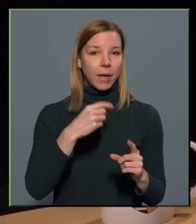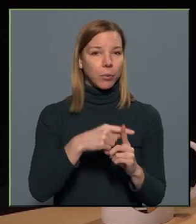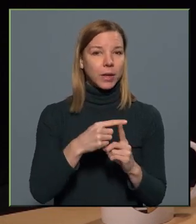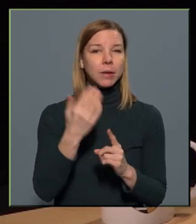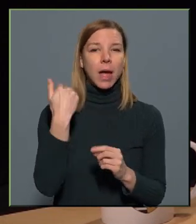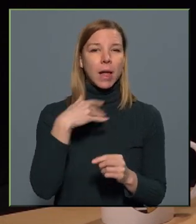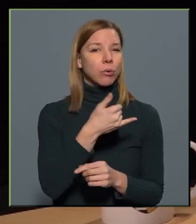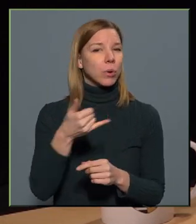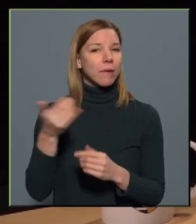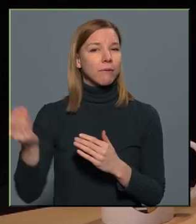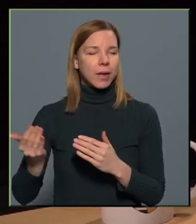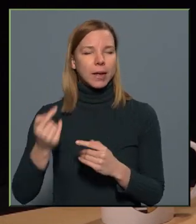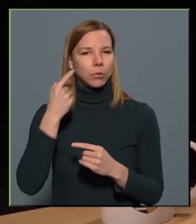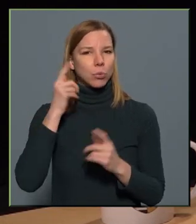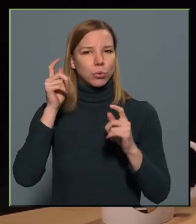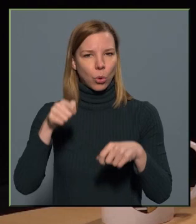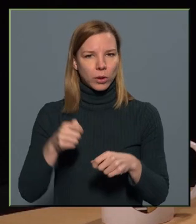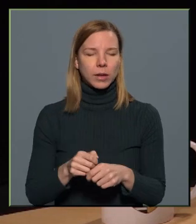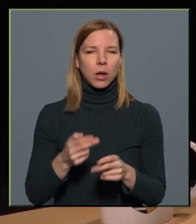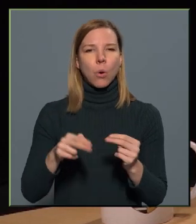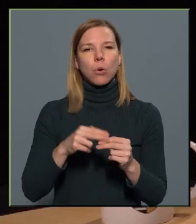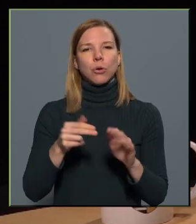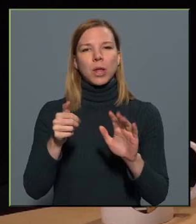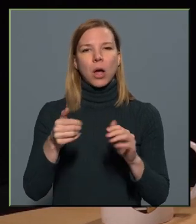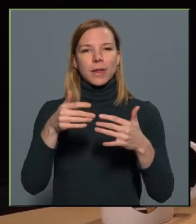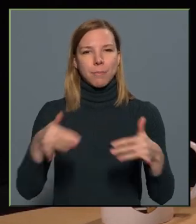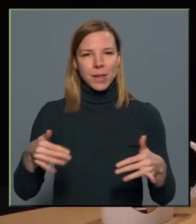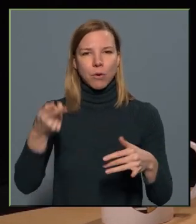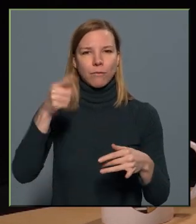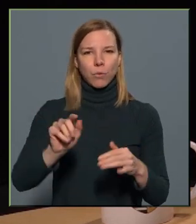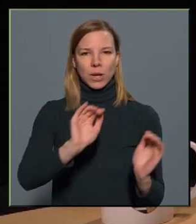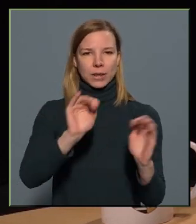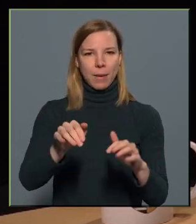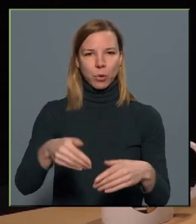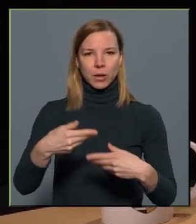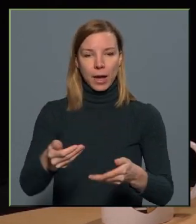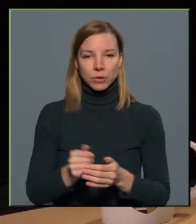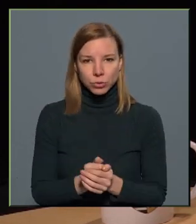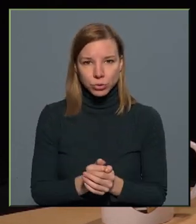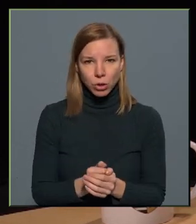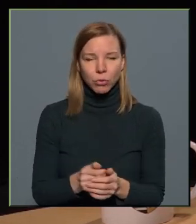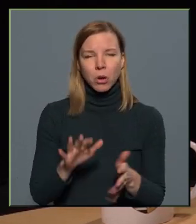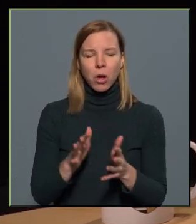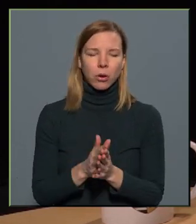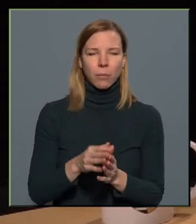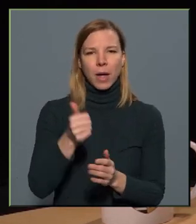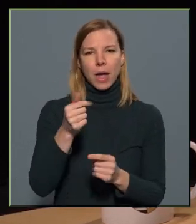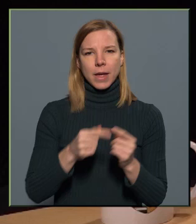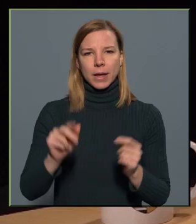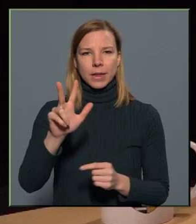hogy több mint 600 millió forintos támogatást adunk, amivel megmozdul közel 1,3 milliárd forint a